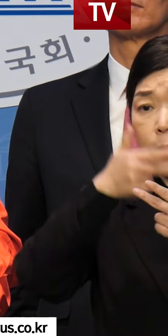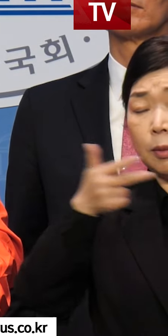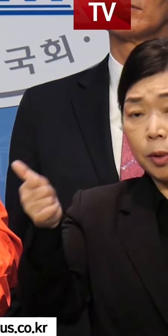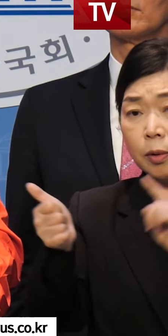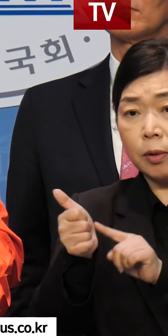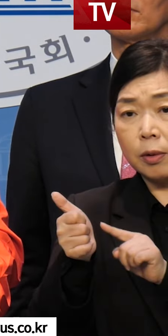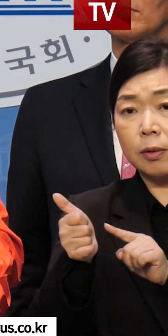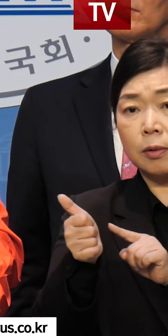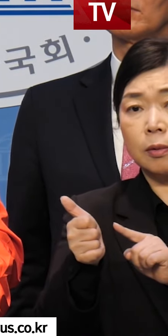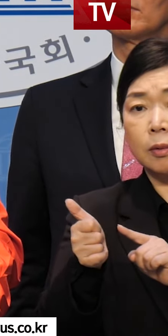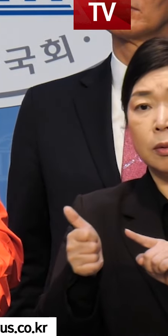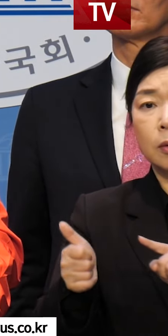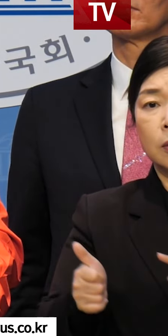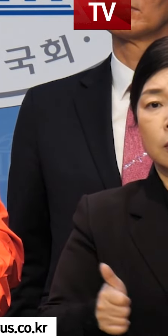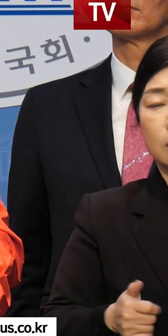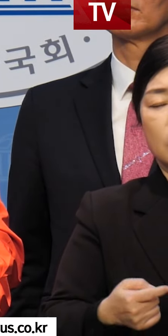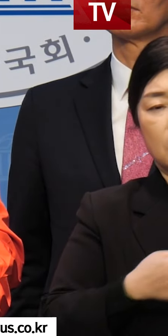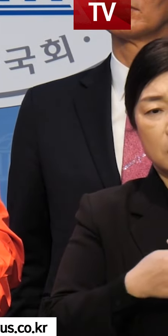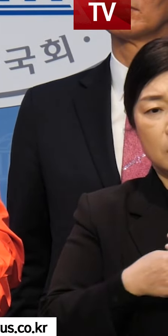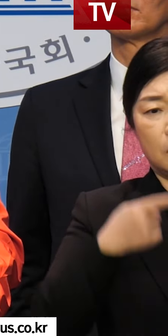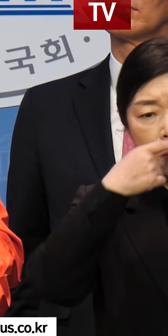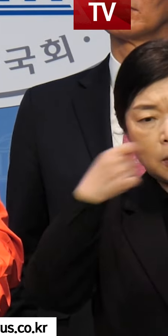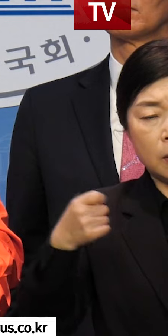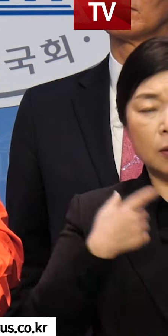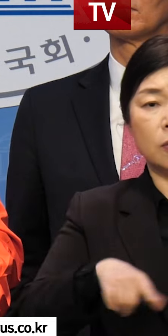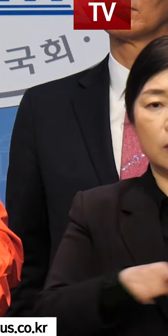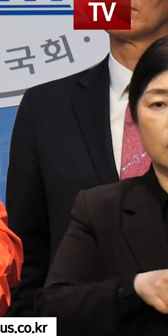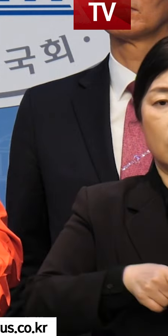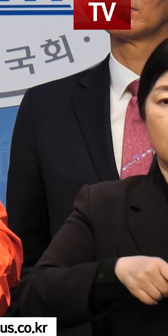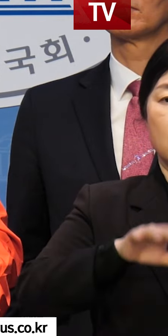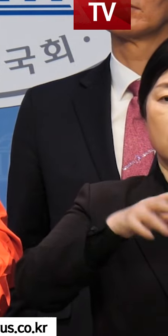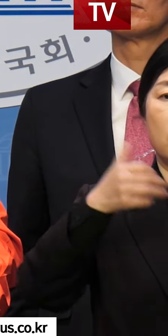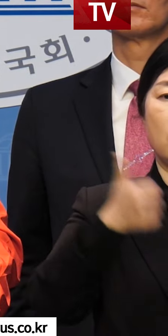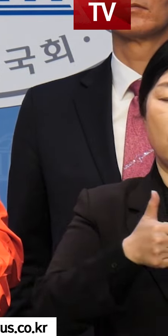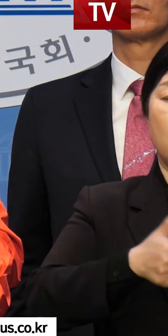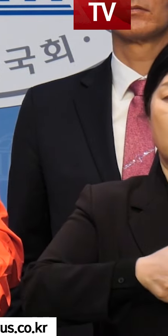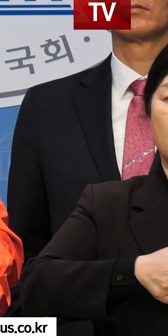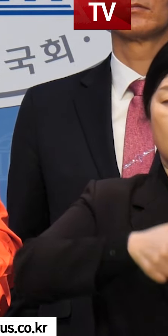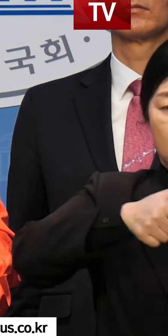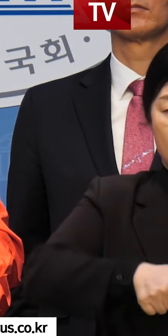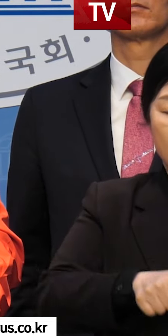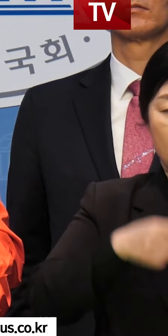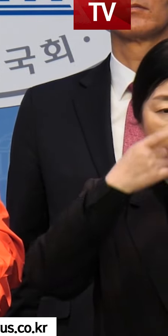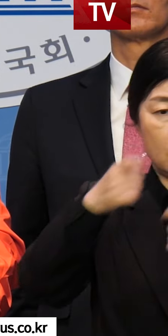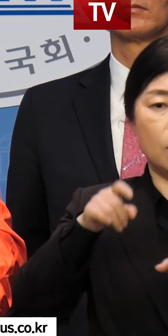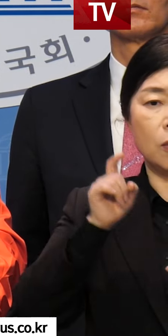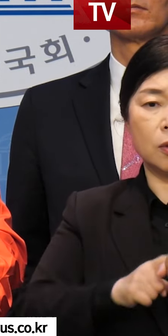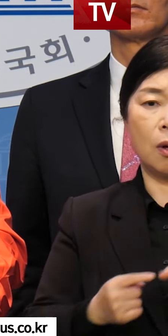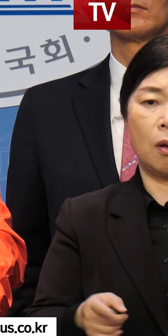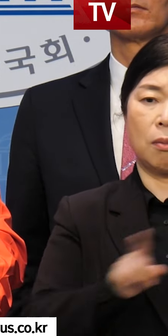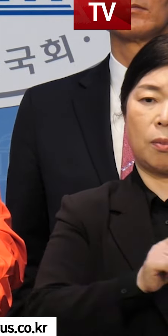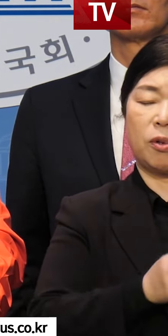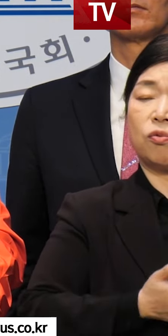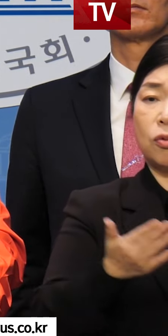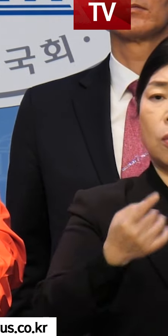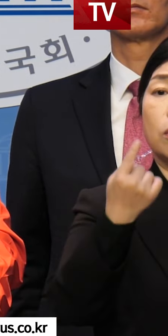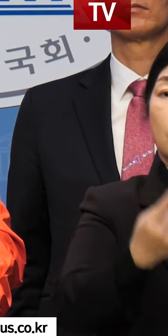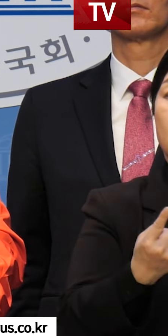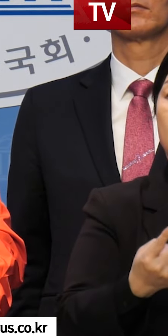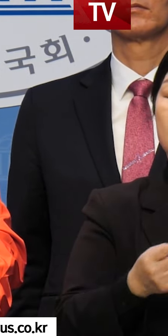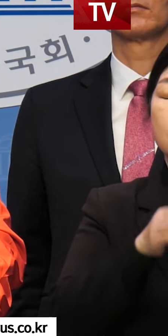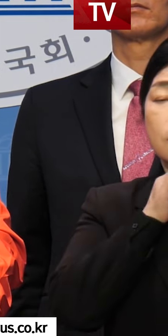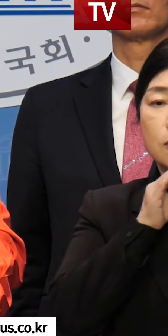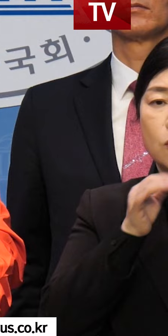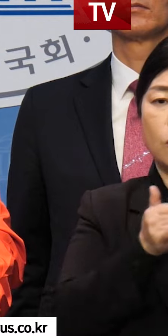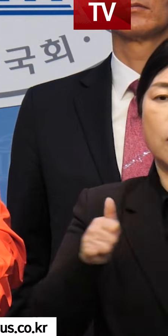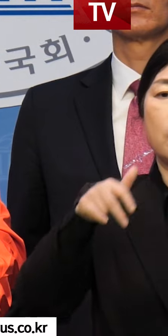했던 매표성 포퓰리즘이 아닌 국민들이 진정 원하는 정책을 국민의 입장에서